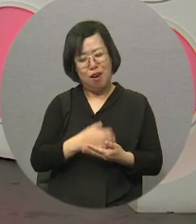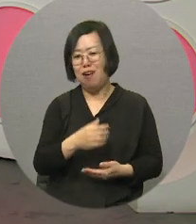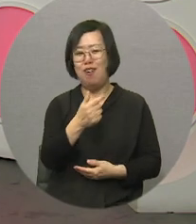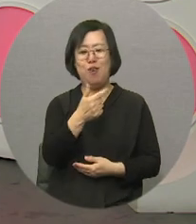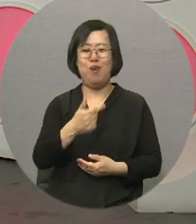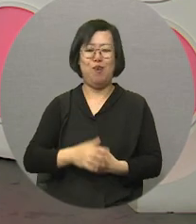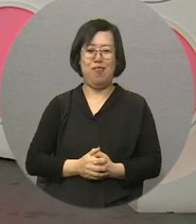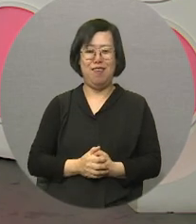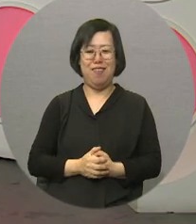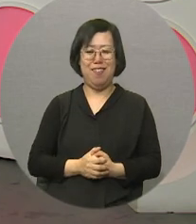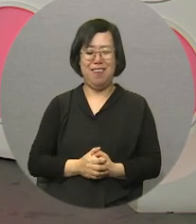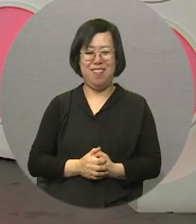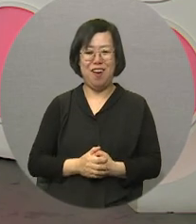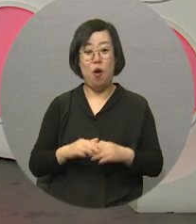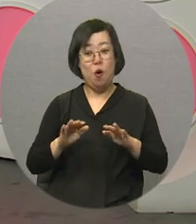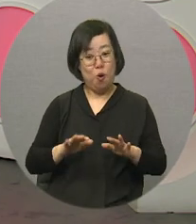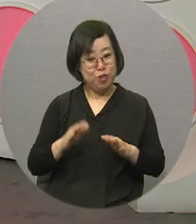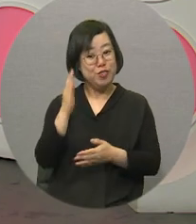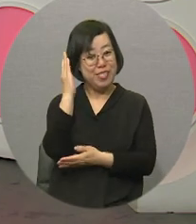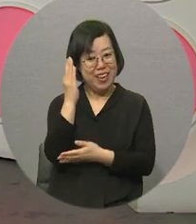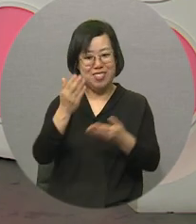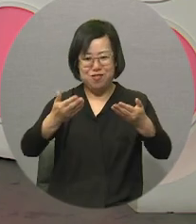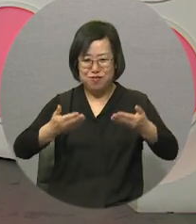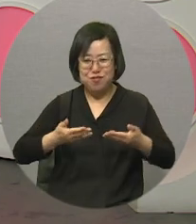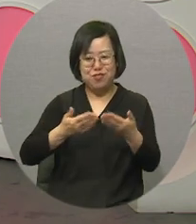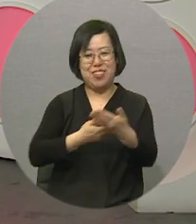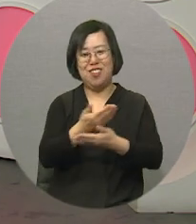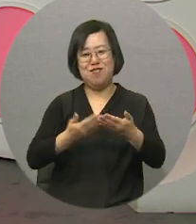오늘도 또 보내주신 데 너무 감사드리고 네,